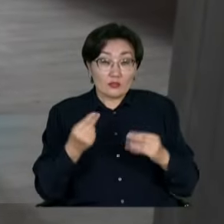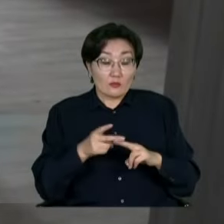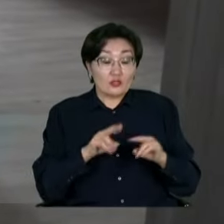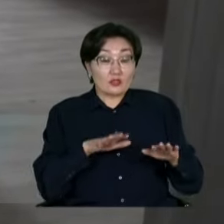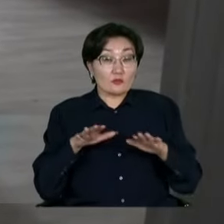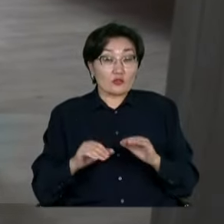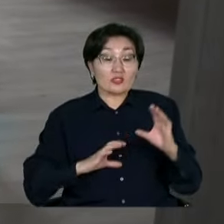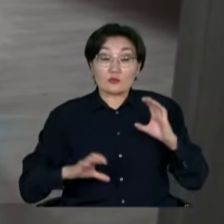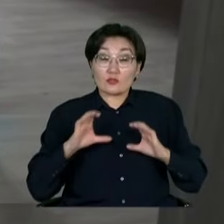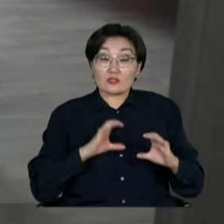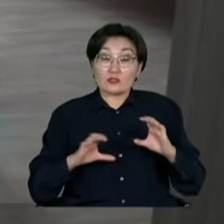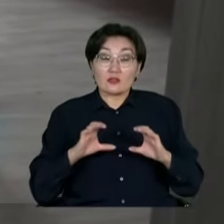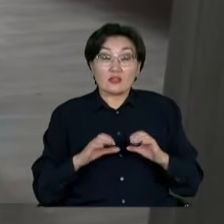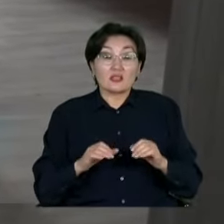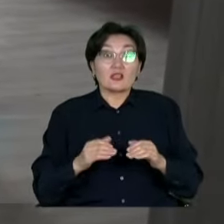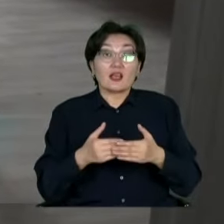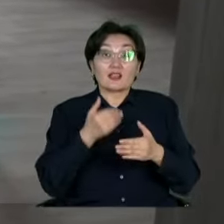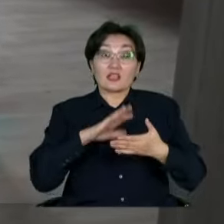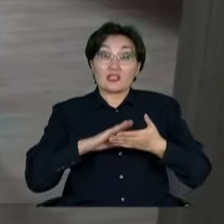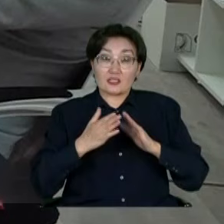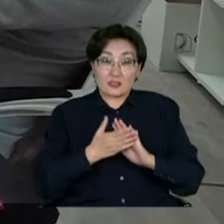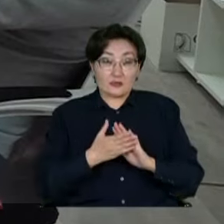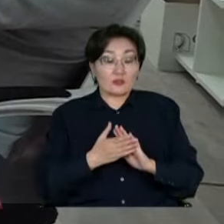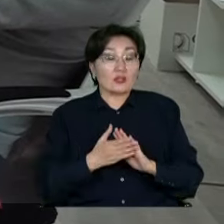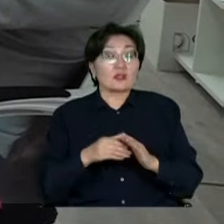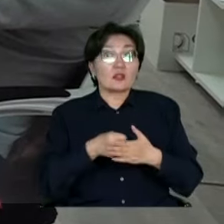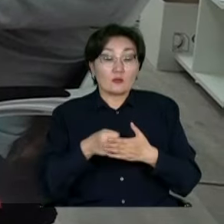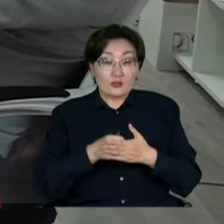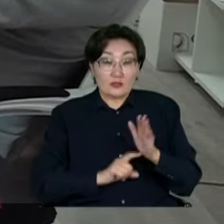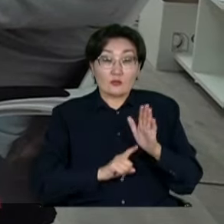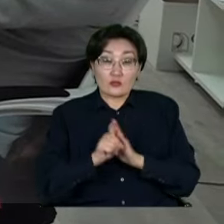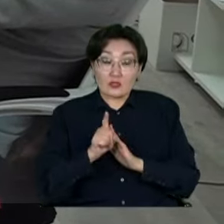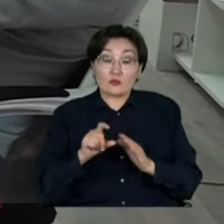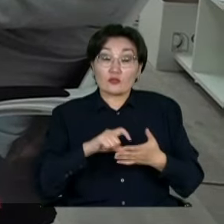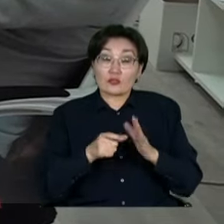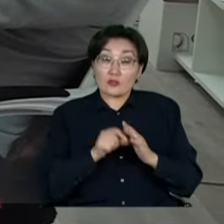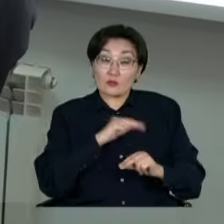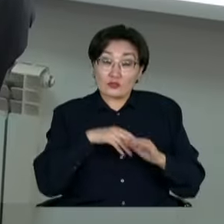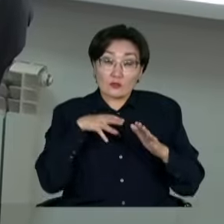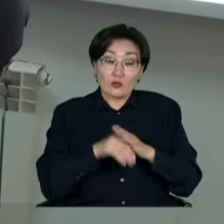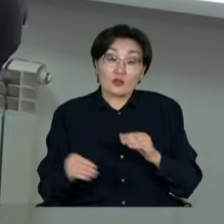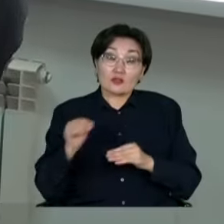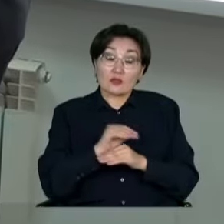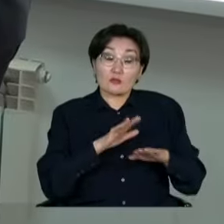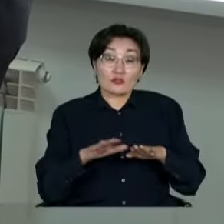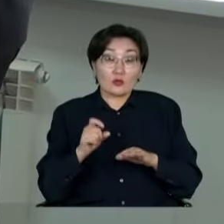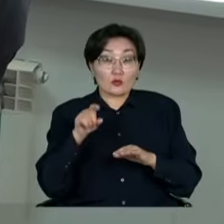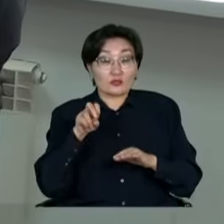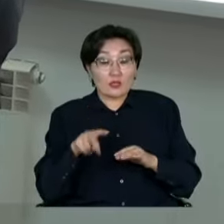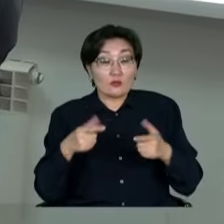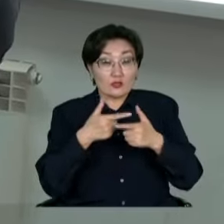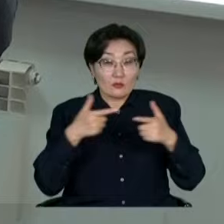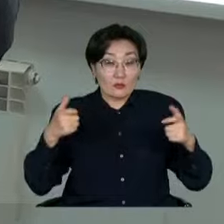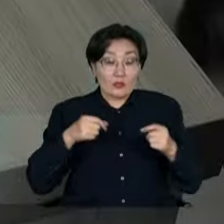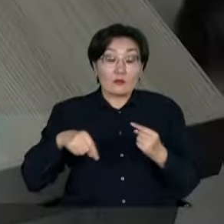орын жоғары оқу орындарымен алдын ала келісімді бастап кеткен. Кеңсе жұмысының аясында қосымша орындарды тарту үшін хостелдер, қонақ үйлер мен